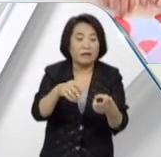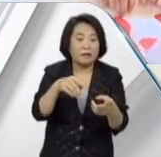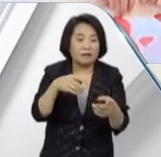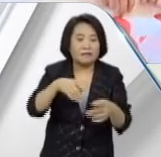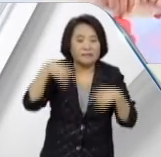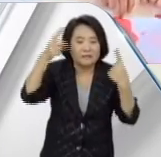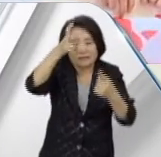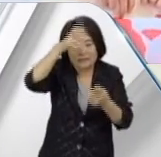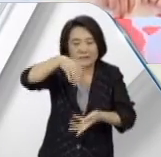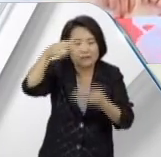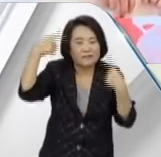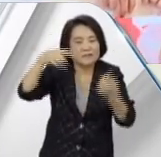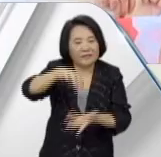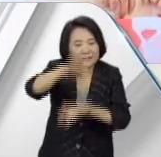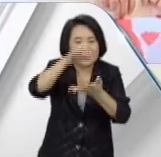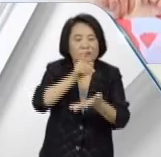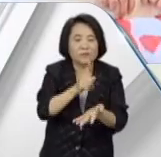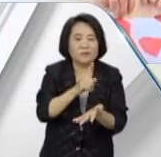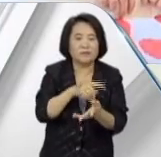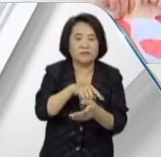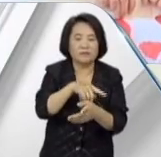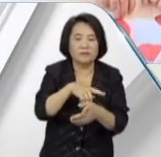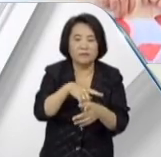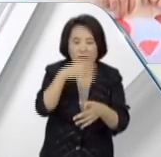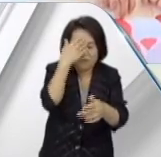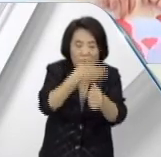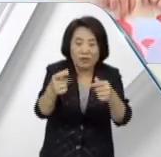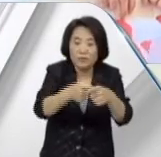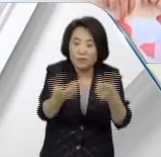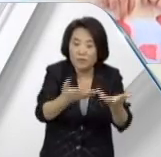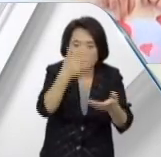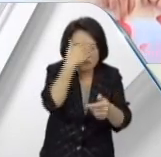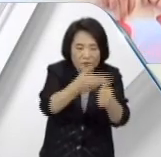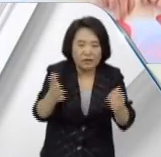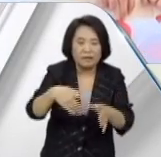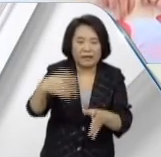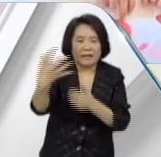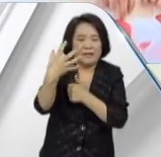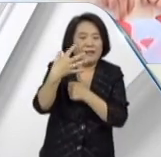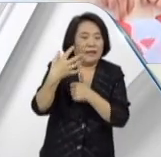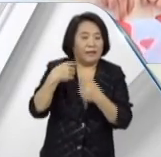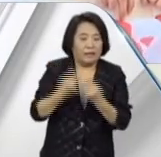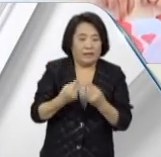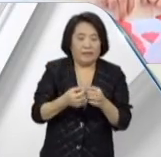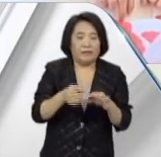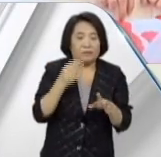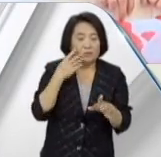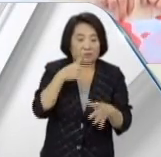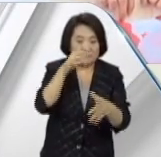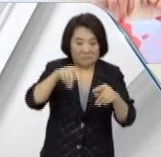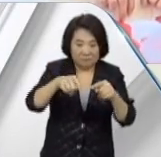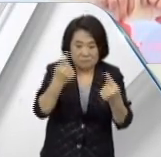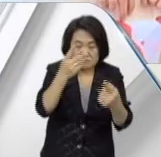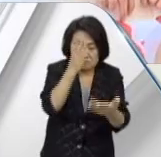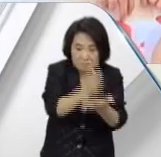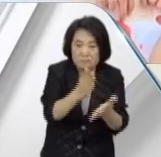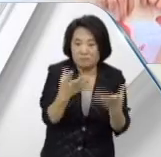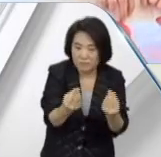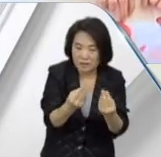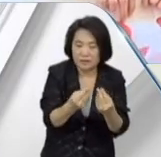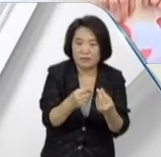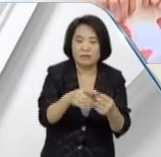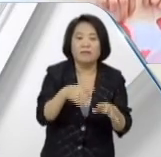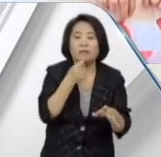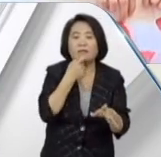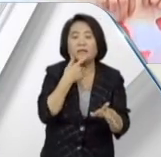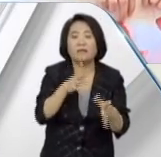碍公务这个新的镇压工具你不把它阻断的话，那集游法根本这个修法只是空